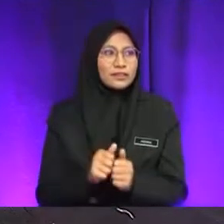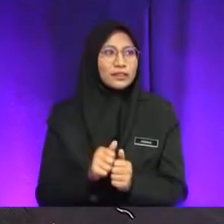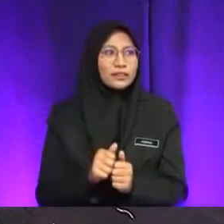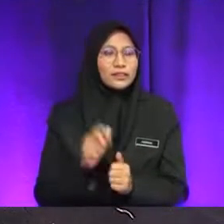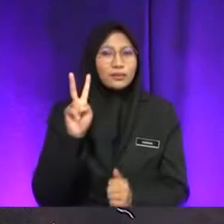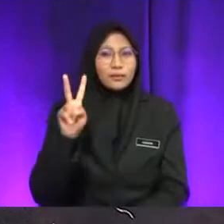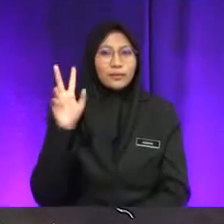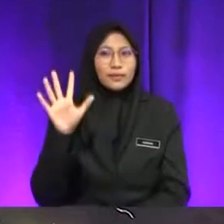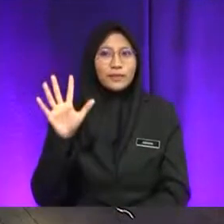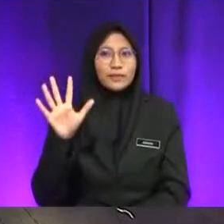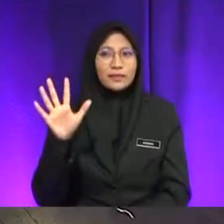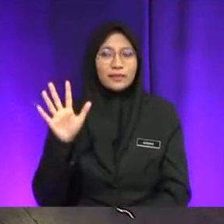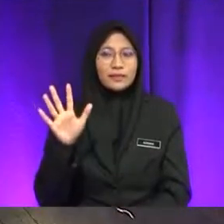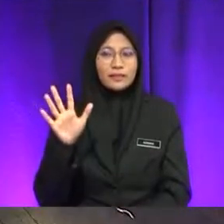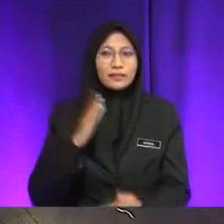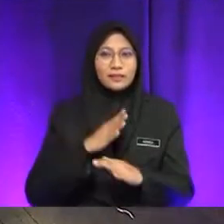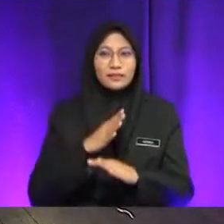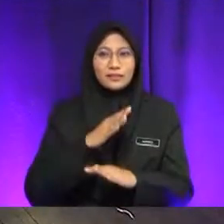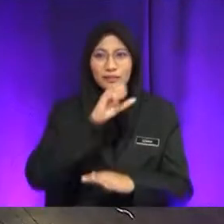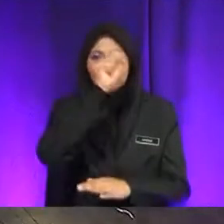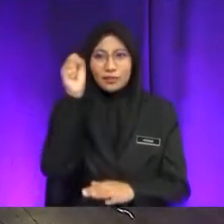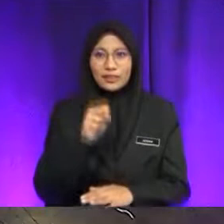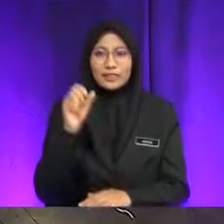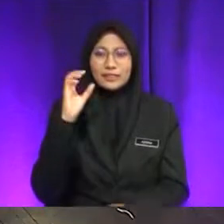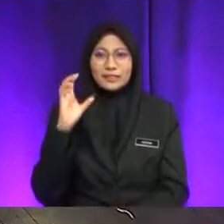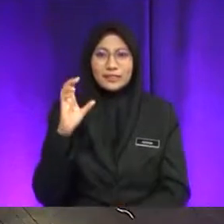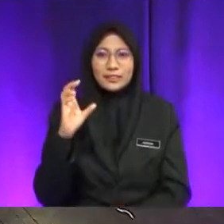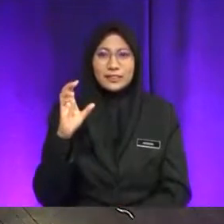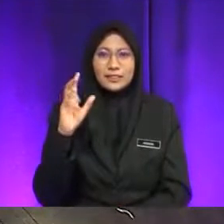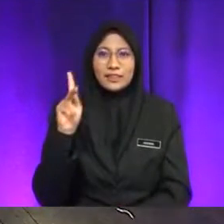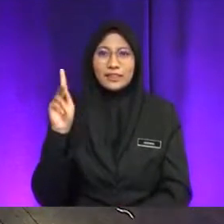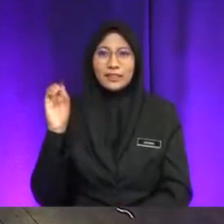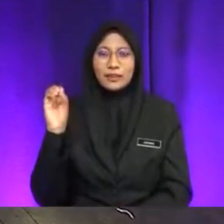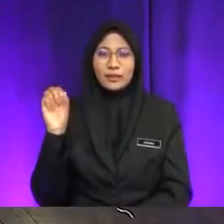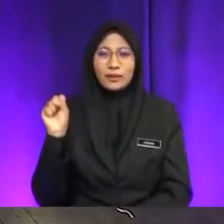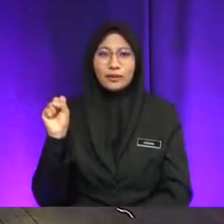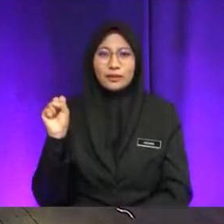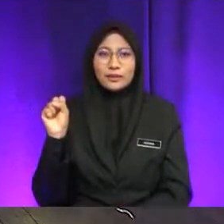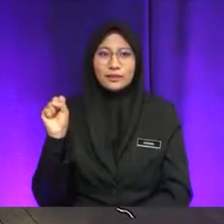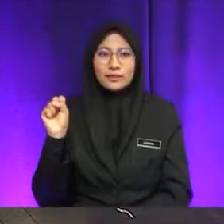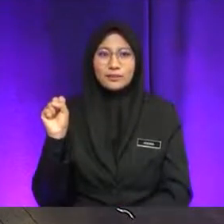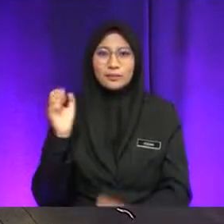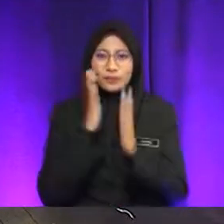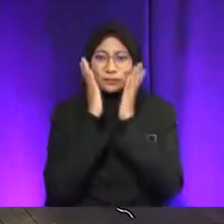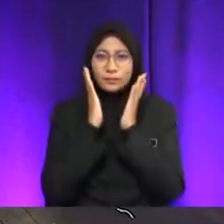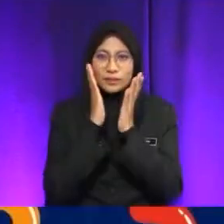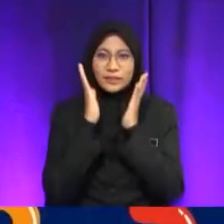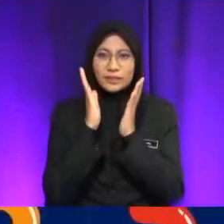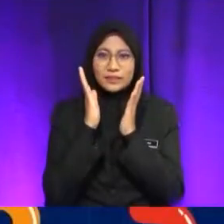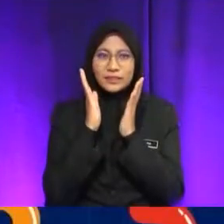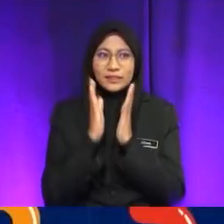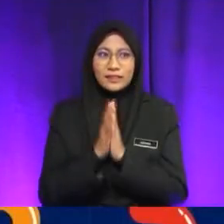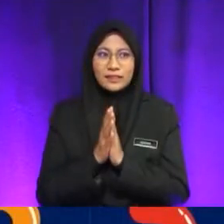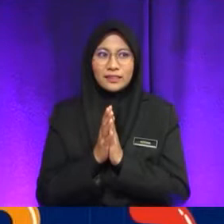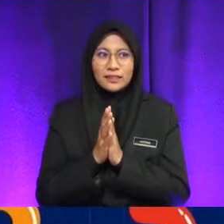kita kos penghasilan pencuci muka pada tahun 2023 jika kau sepadan pada tahun 2029 ialah